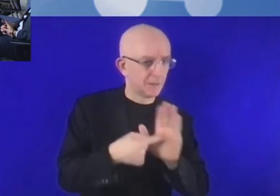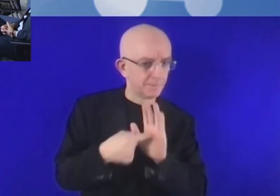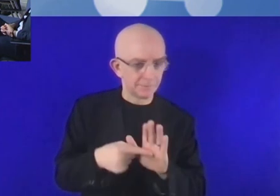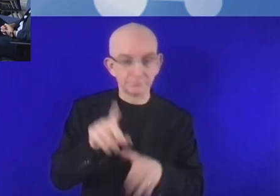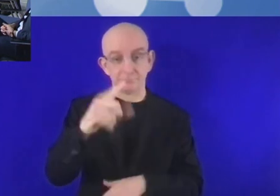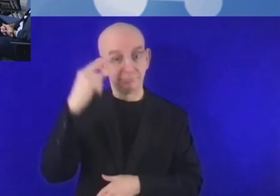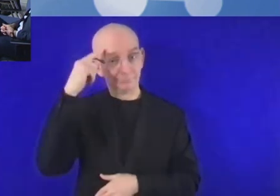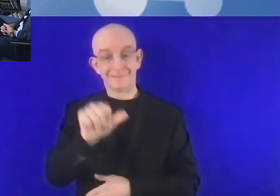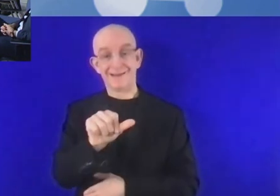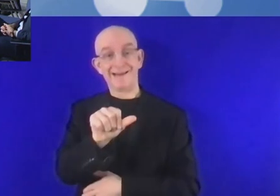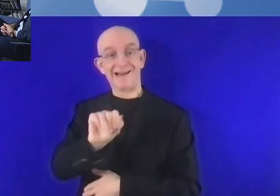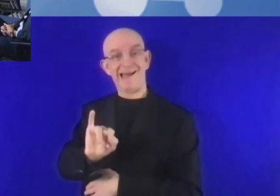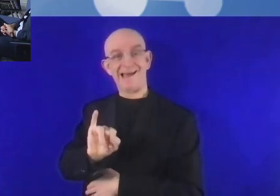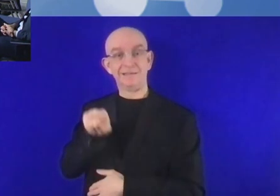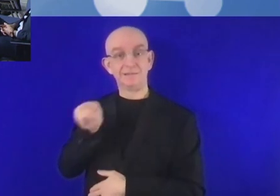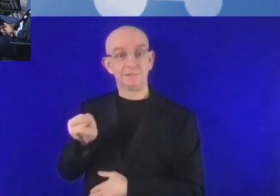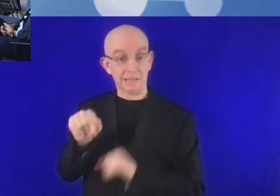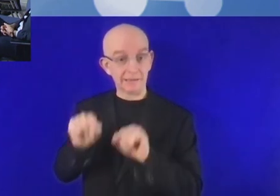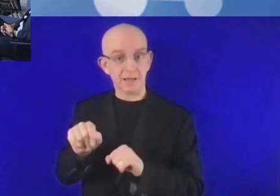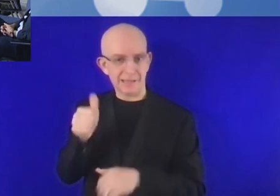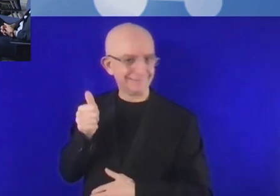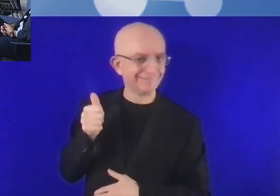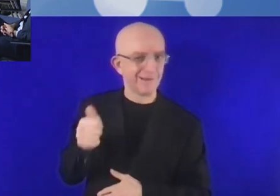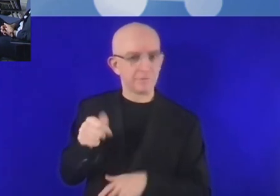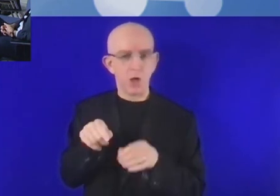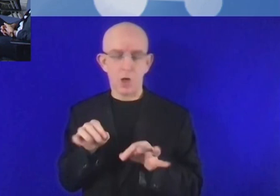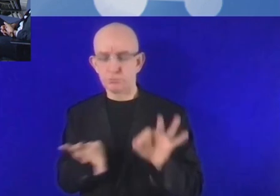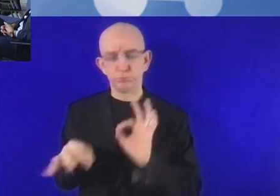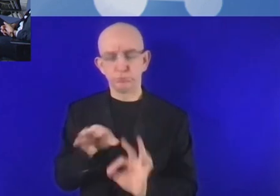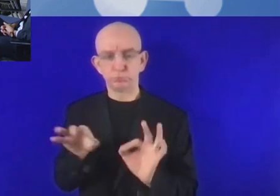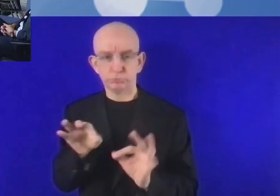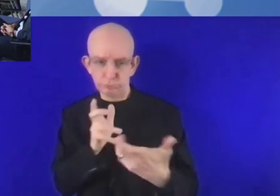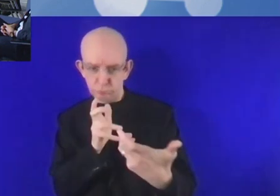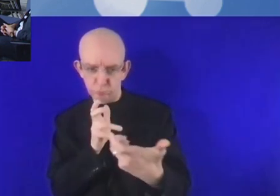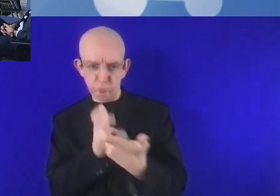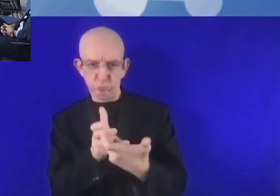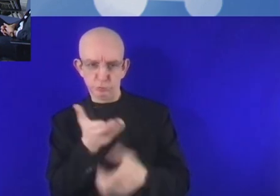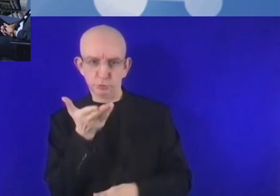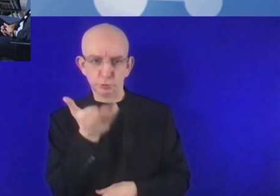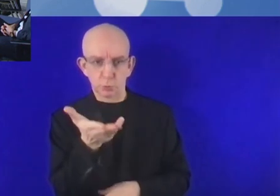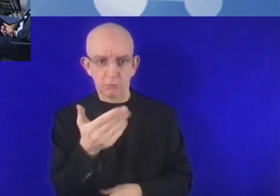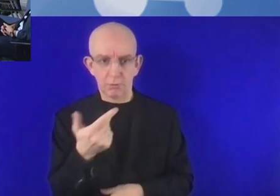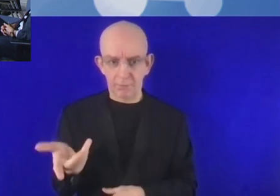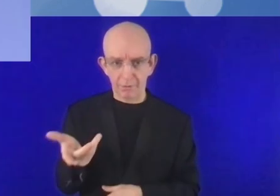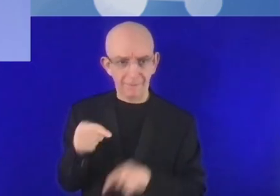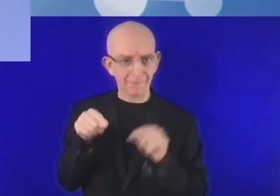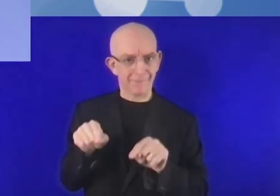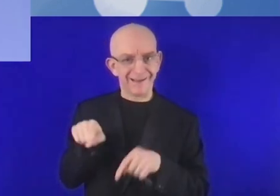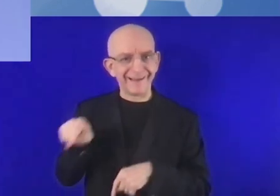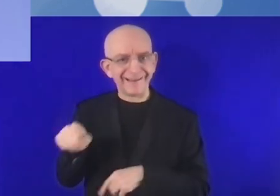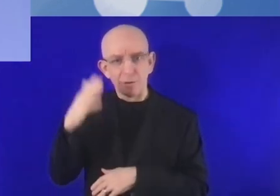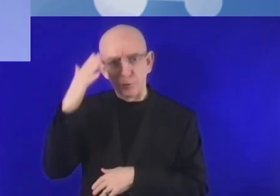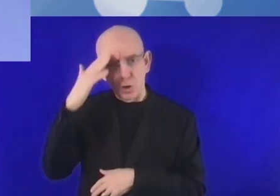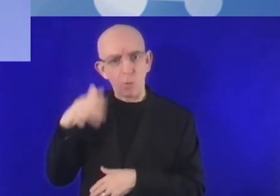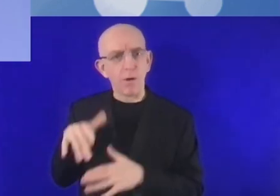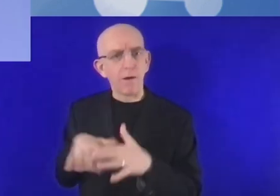być może komponować dla nas spersonalizowane utwory muzyczne. My nie będziemy musieli uczyć na ten temat, nie będziemy musieli nabywać